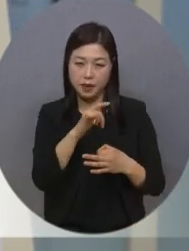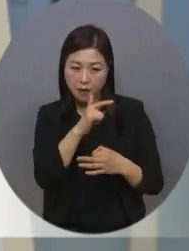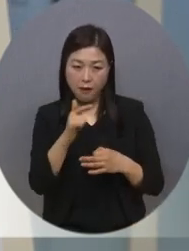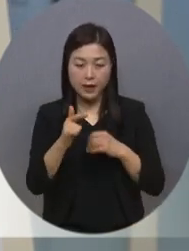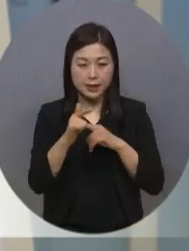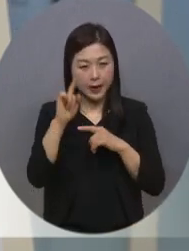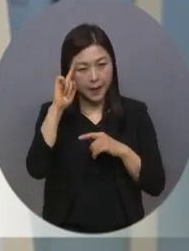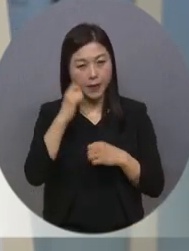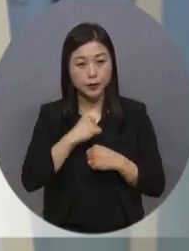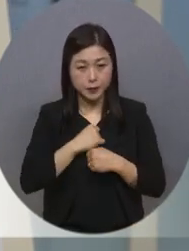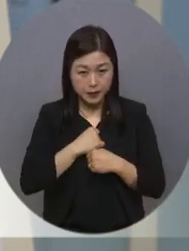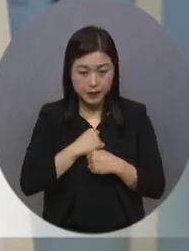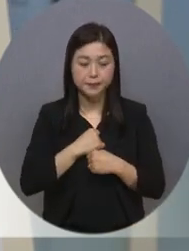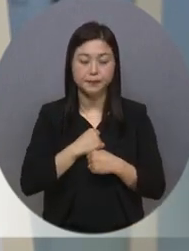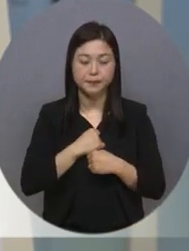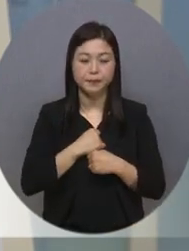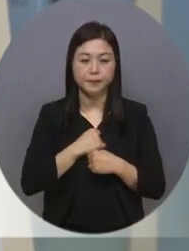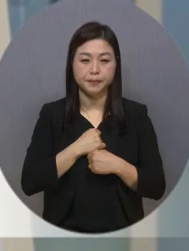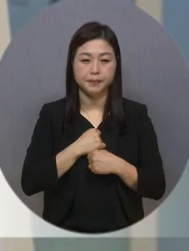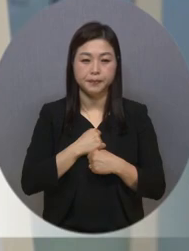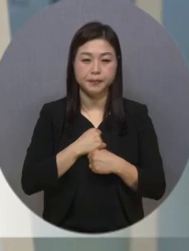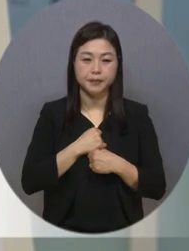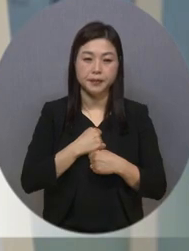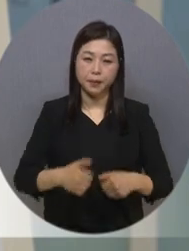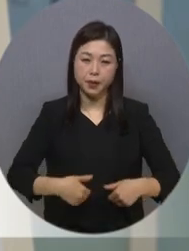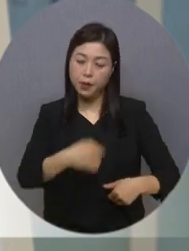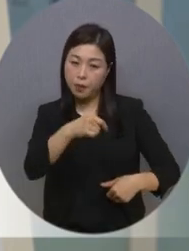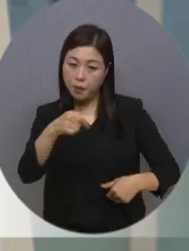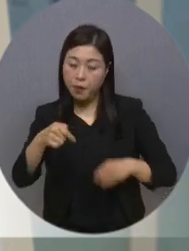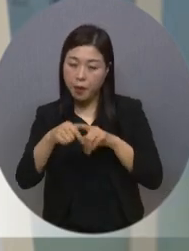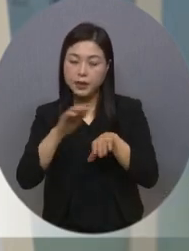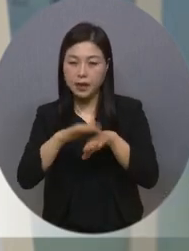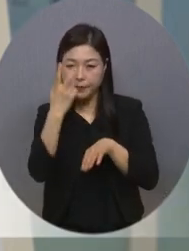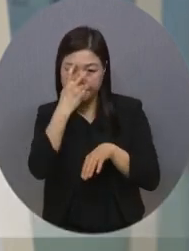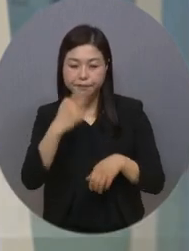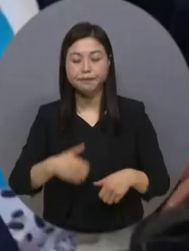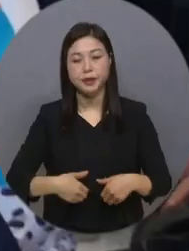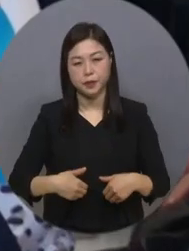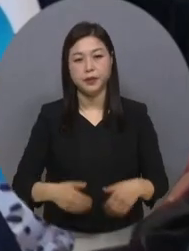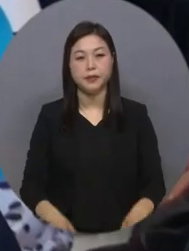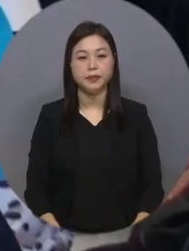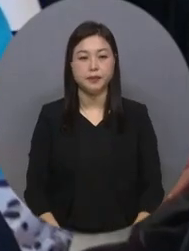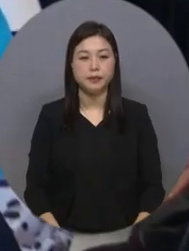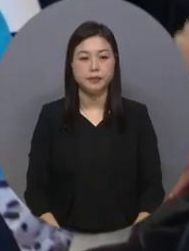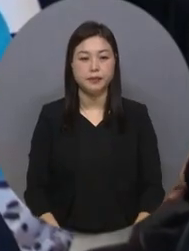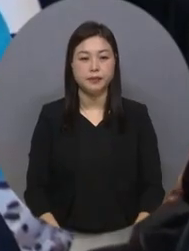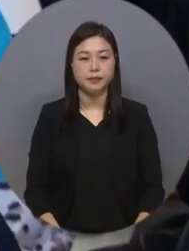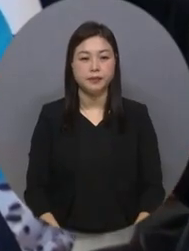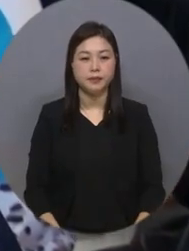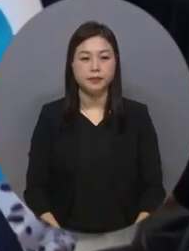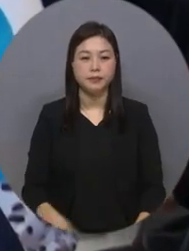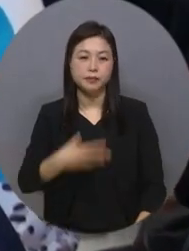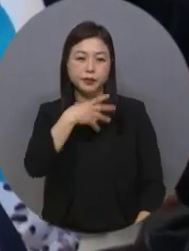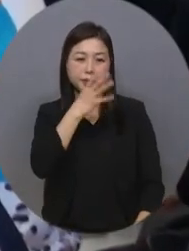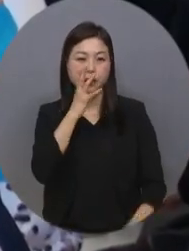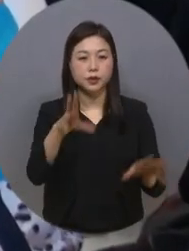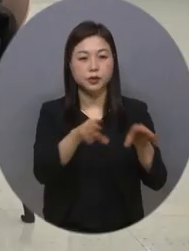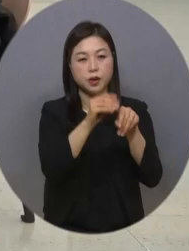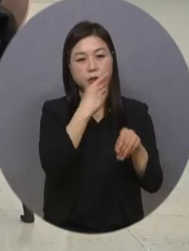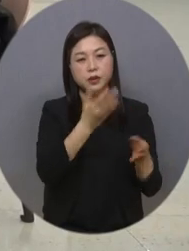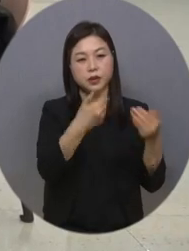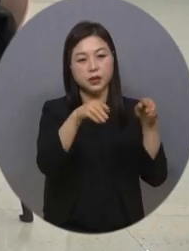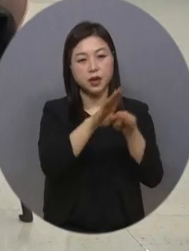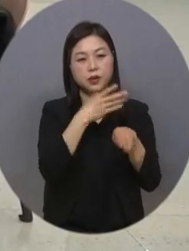좀 하고 내가 챙길 건 챙기고 그러면 될 것 같아요. 관내 노인종합복지관,